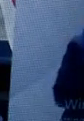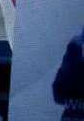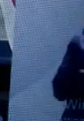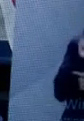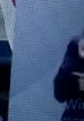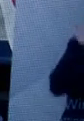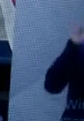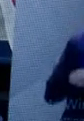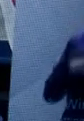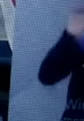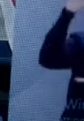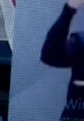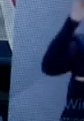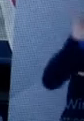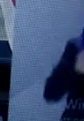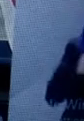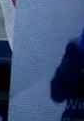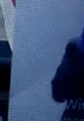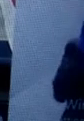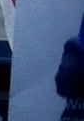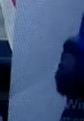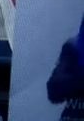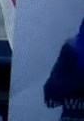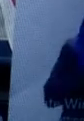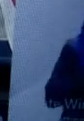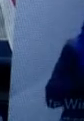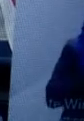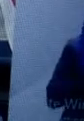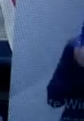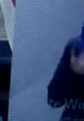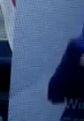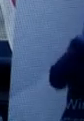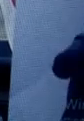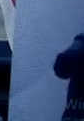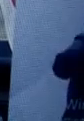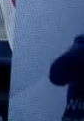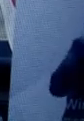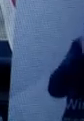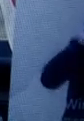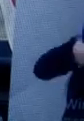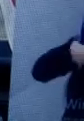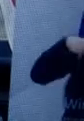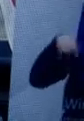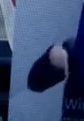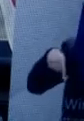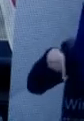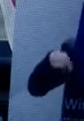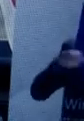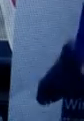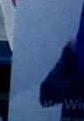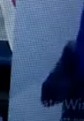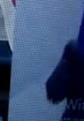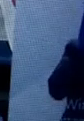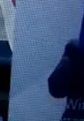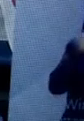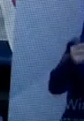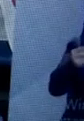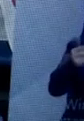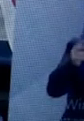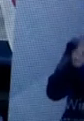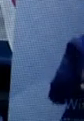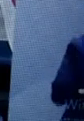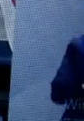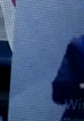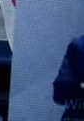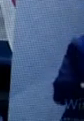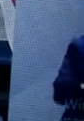elakkan. Sehubungan dengan pelaksanaan PKPP ini, saya menyeru saudara dan saudari semua untuk